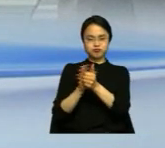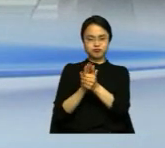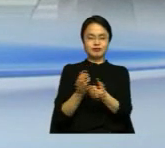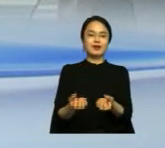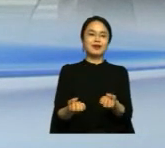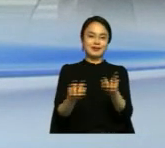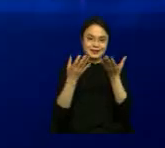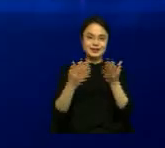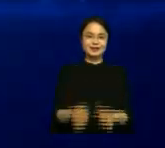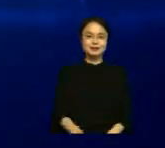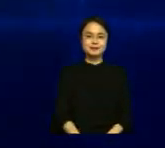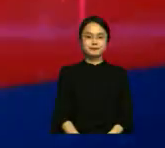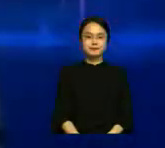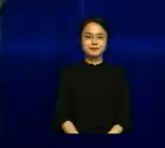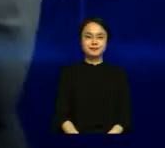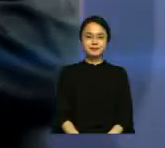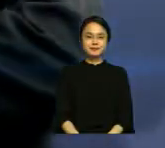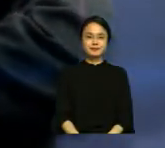전병천 기자입니다.